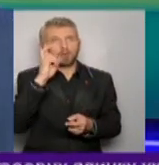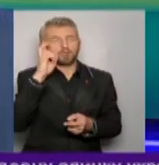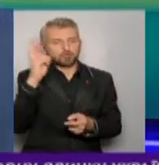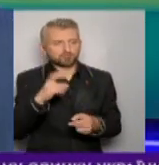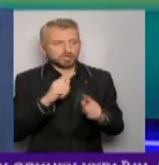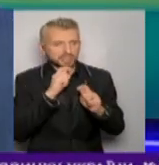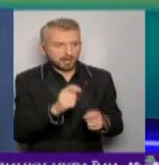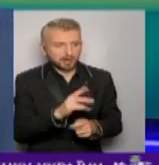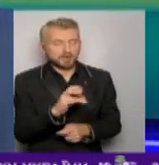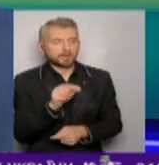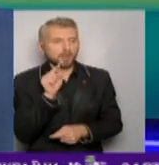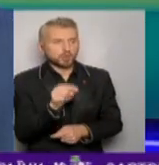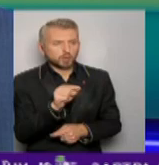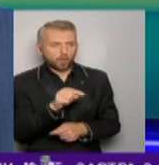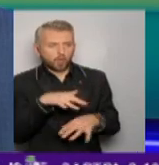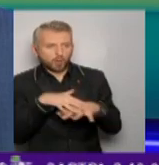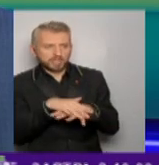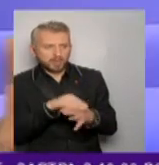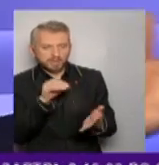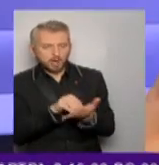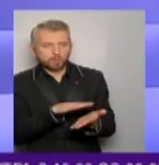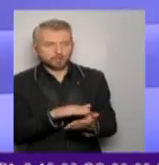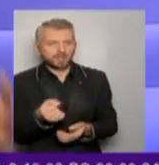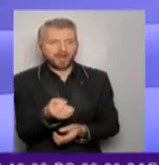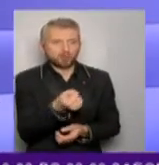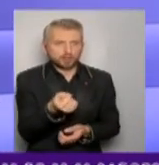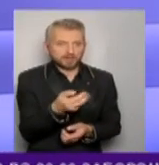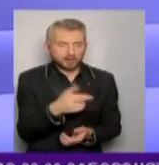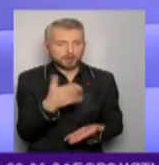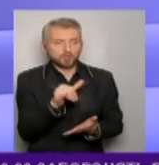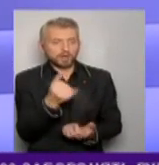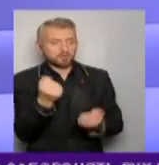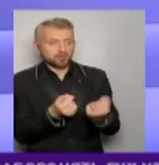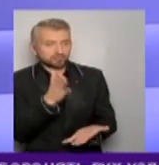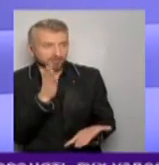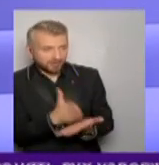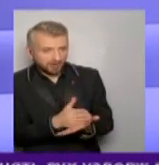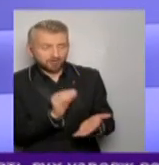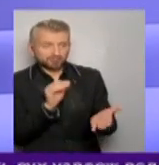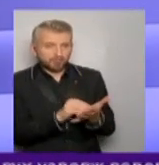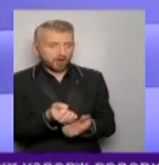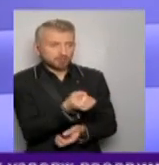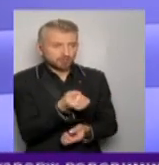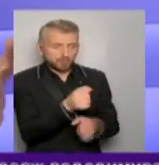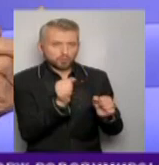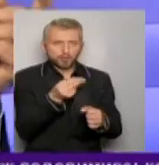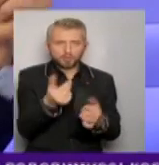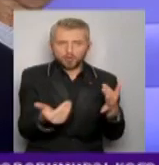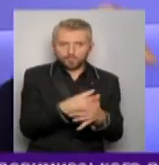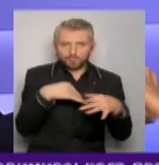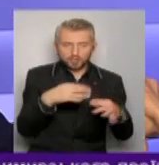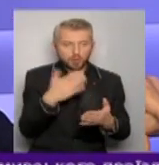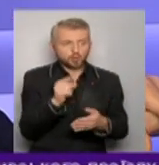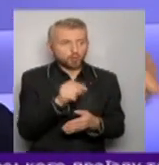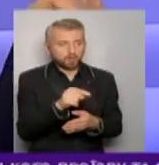дар, що на нього не нараховується амортизація. Бо якщо у вас машина є, нараховується амортизація, можна купити нову машину. Але якщо ви